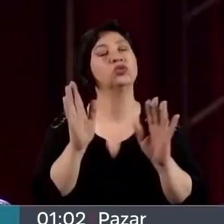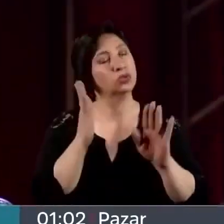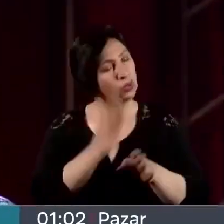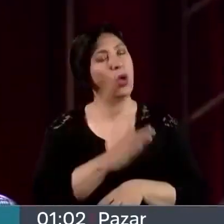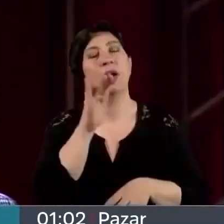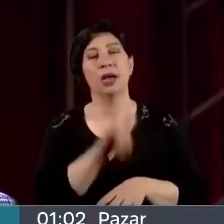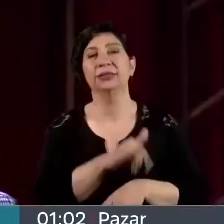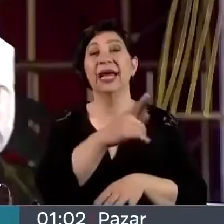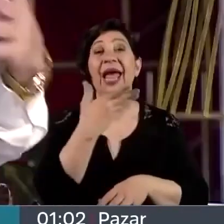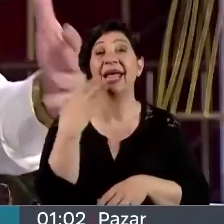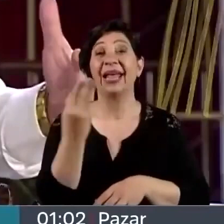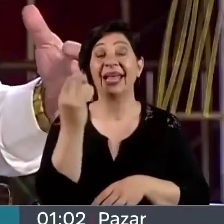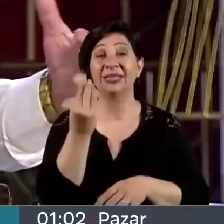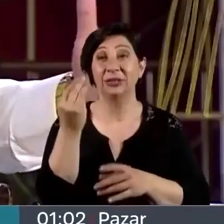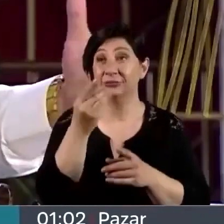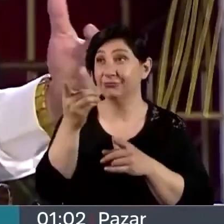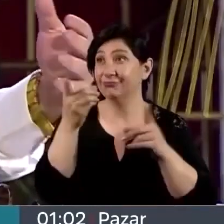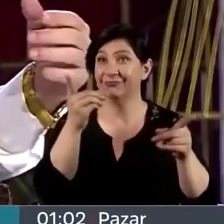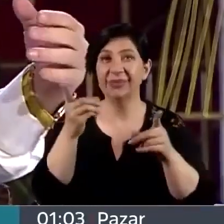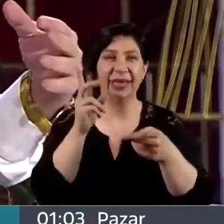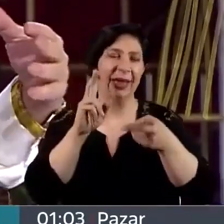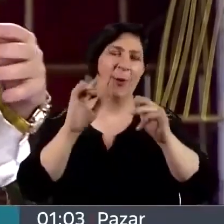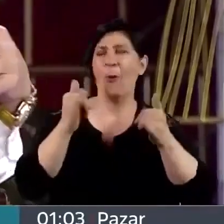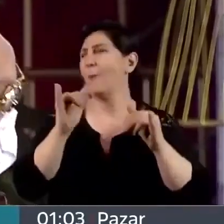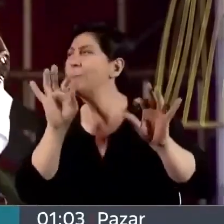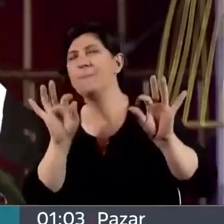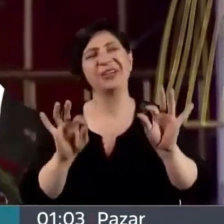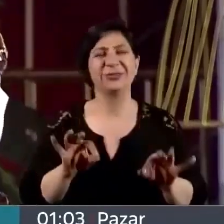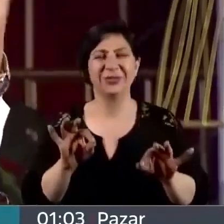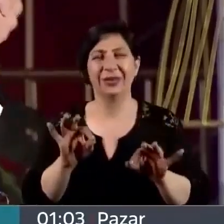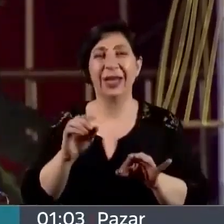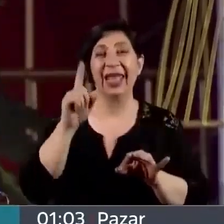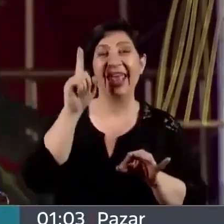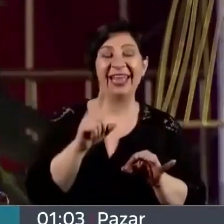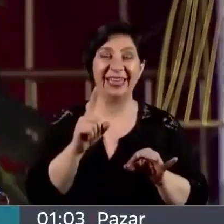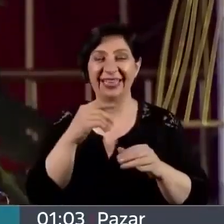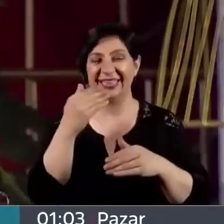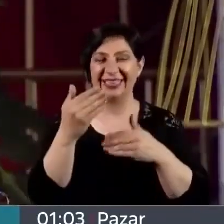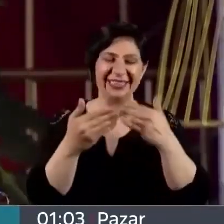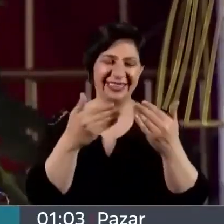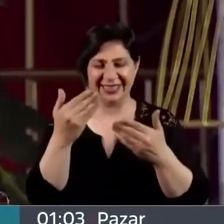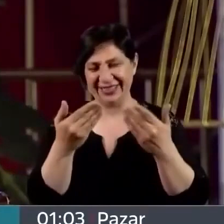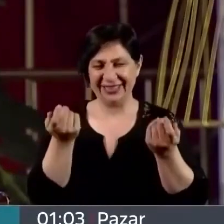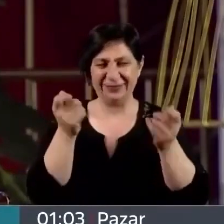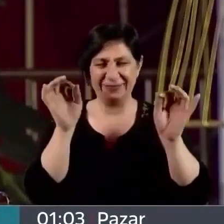bunu genç çocuklar var. Başlıyorlar mesela. İlk birinci işte